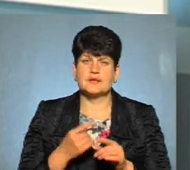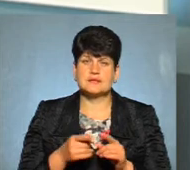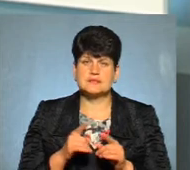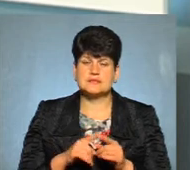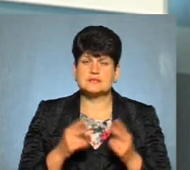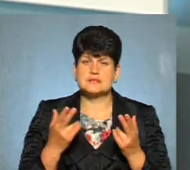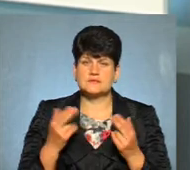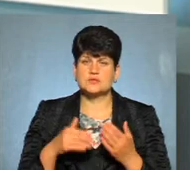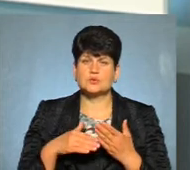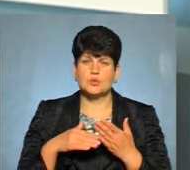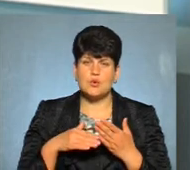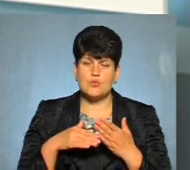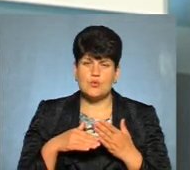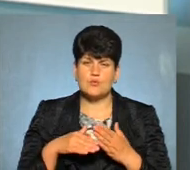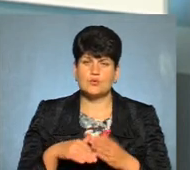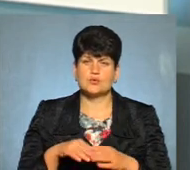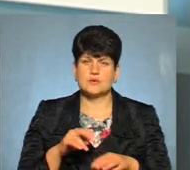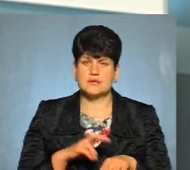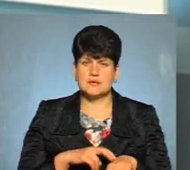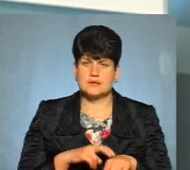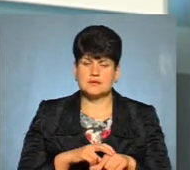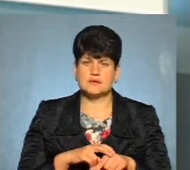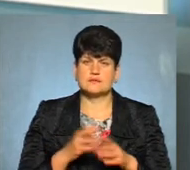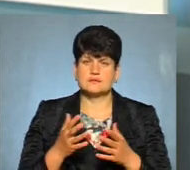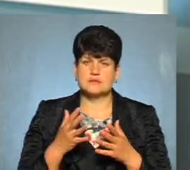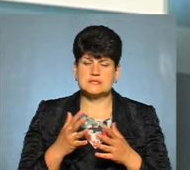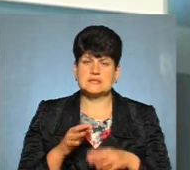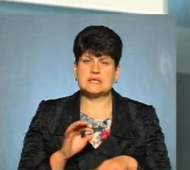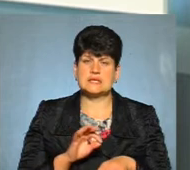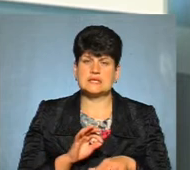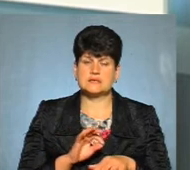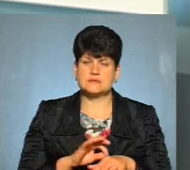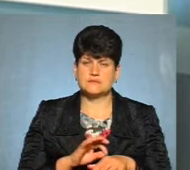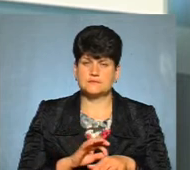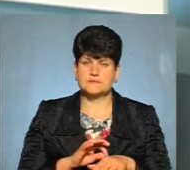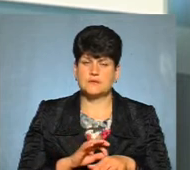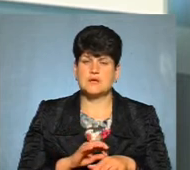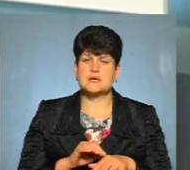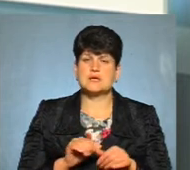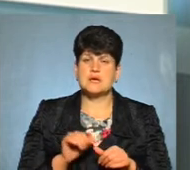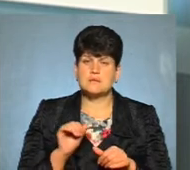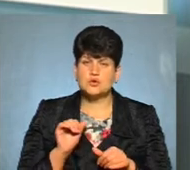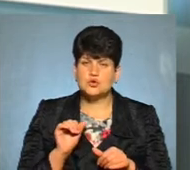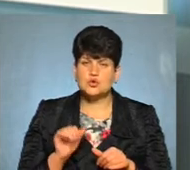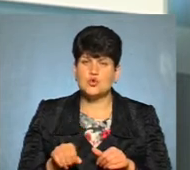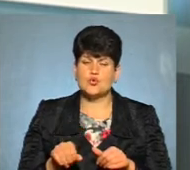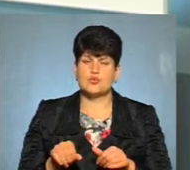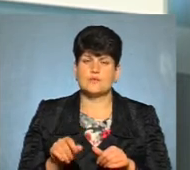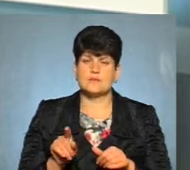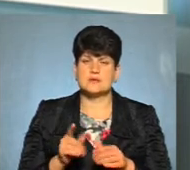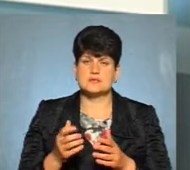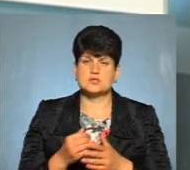звичайно, допомогло клініцистам встановити діагнози. Окрім того, ми виявили багато людей